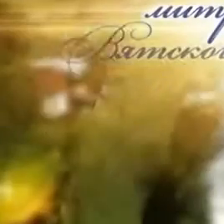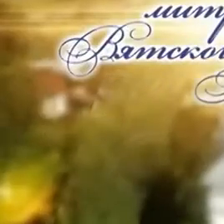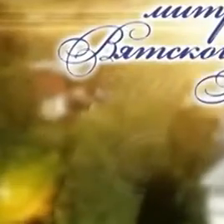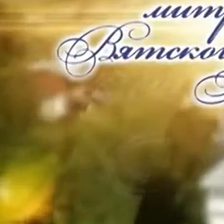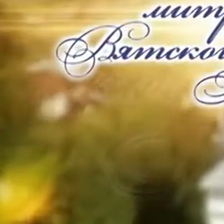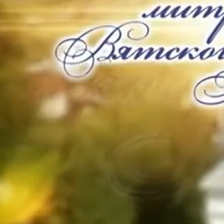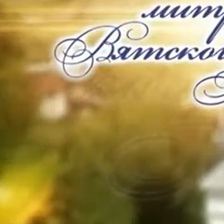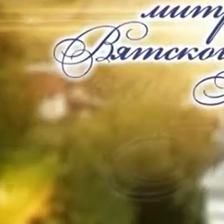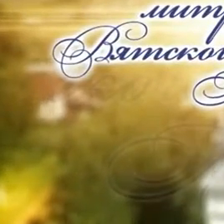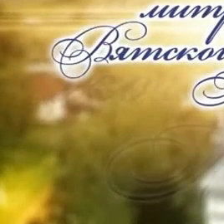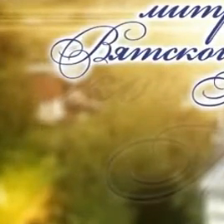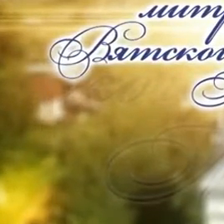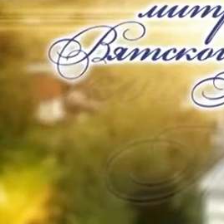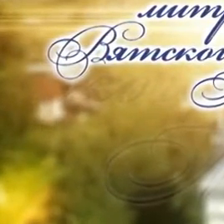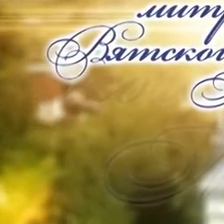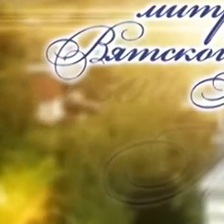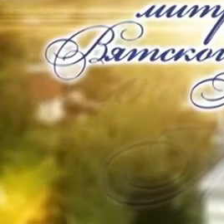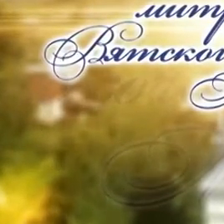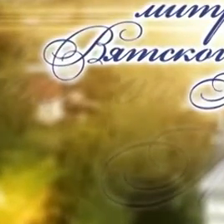МУЗЫКАЛЬНАЯ ЗАСТАВКА